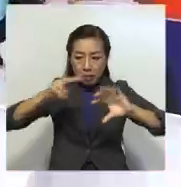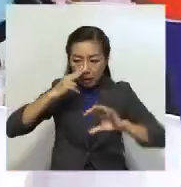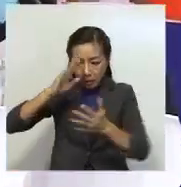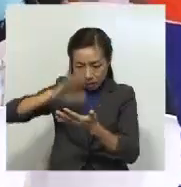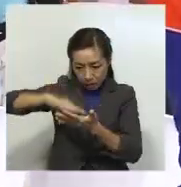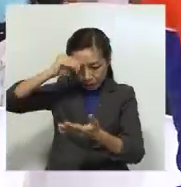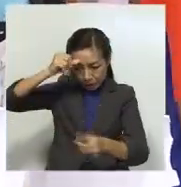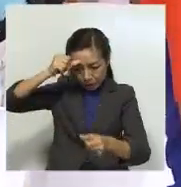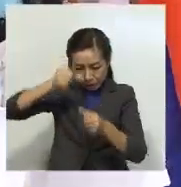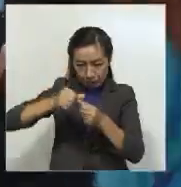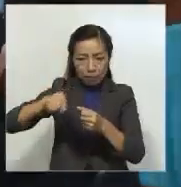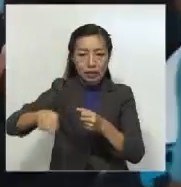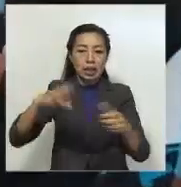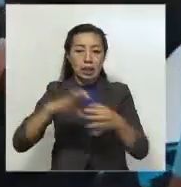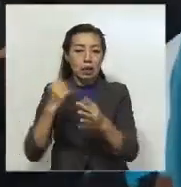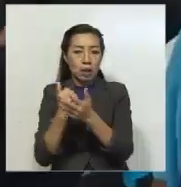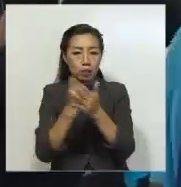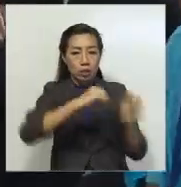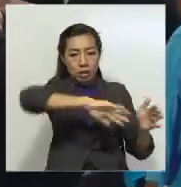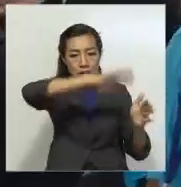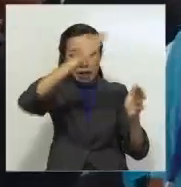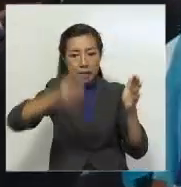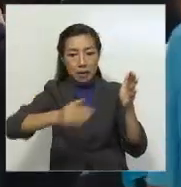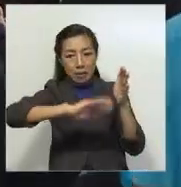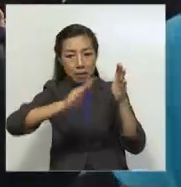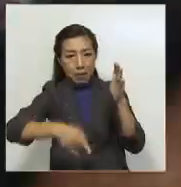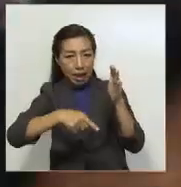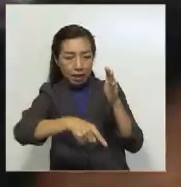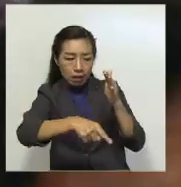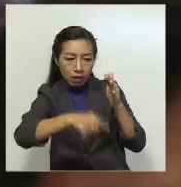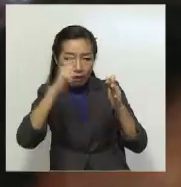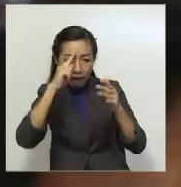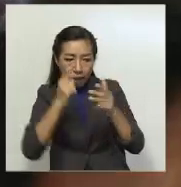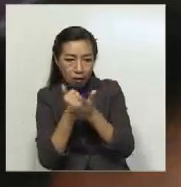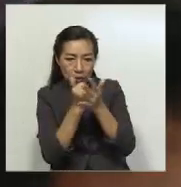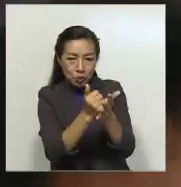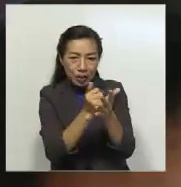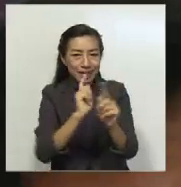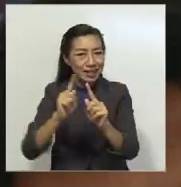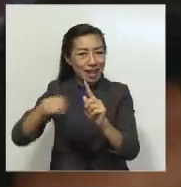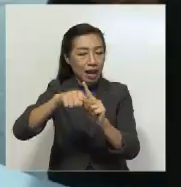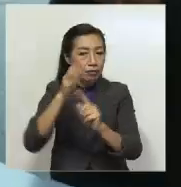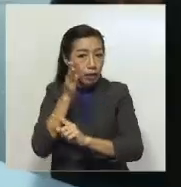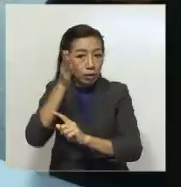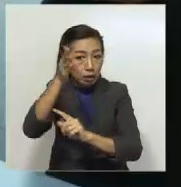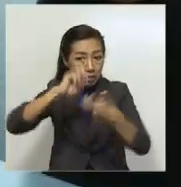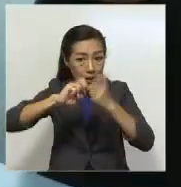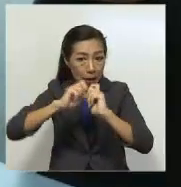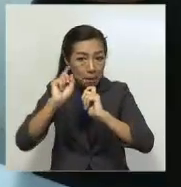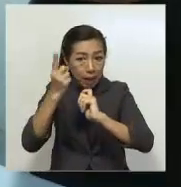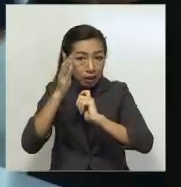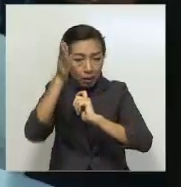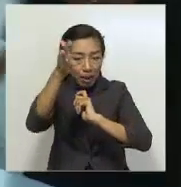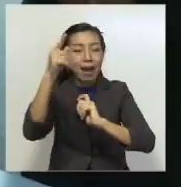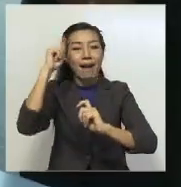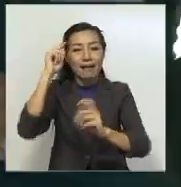รณีศึกษาเรื่องของการกู้ภัยและจัดทำแผนเผชิญเหตุต่อไปเพื่อที่จะรับมือแก้ไขปัญหาได้อย่างทันท่วงทีหากเกิดขึ้นอีก